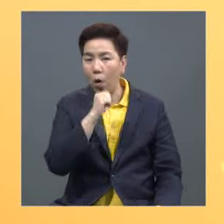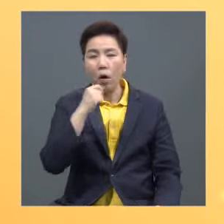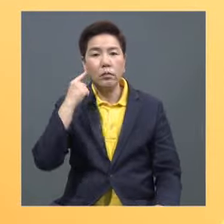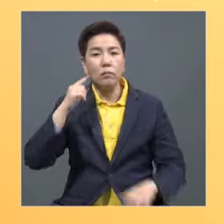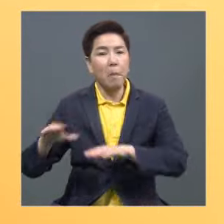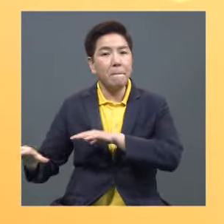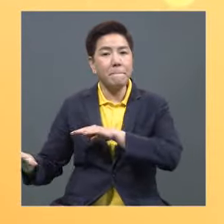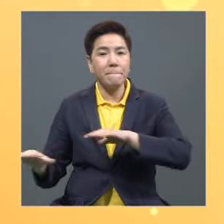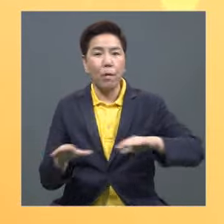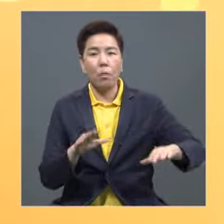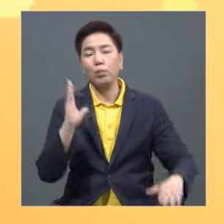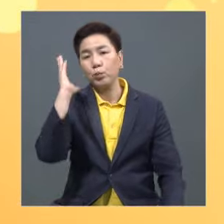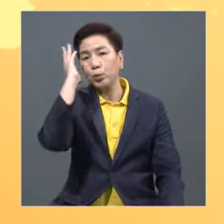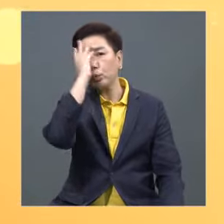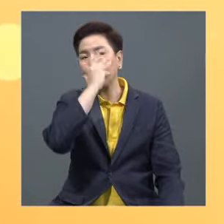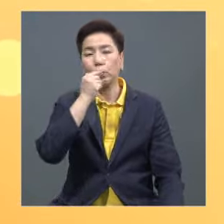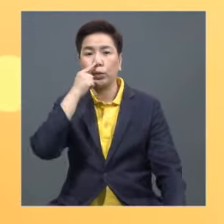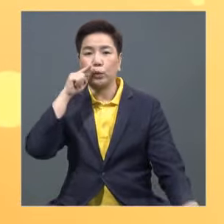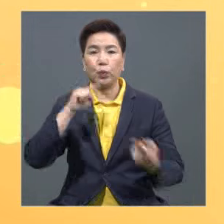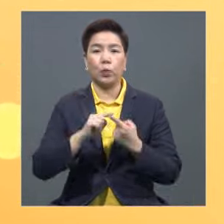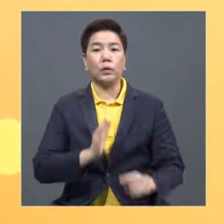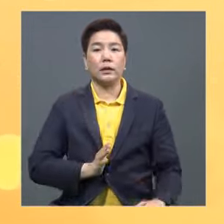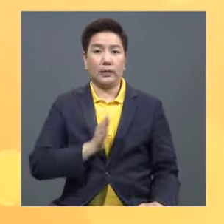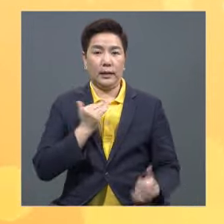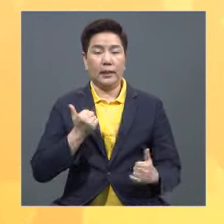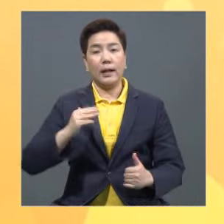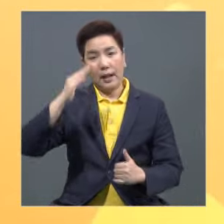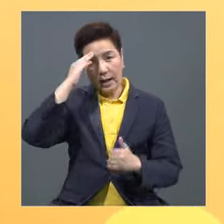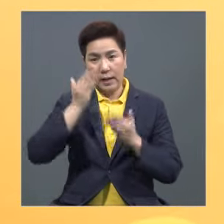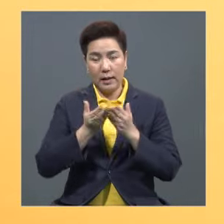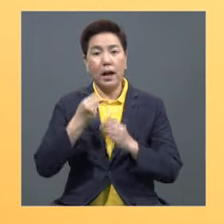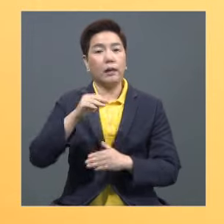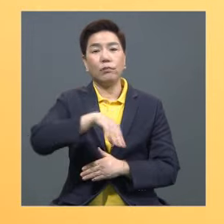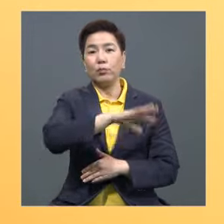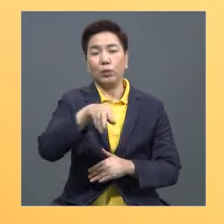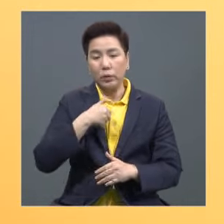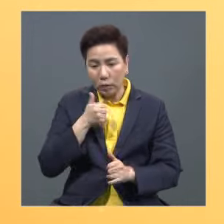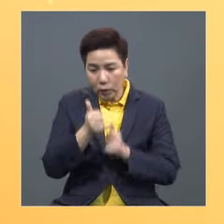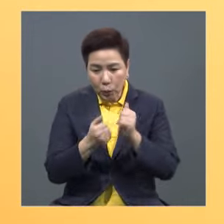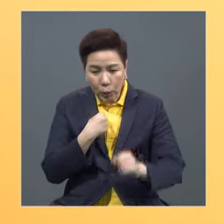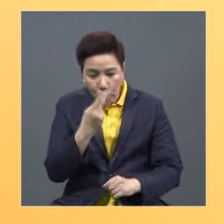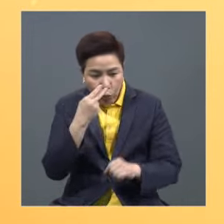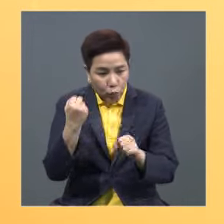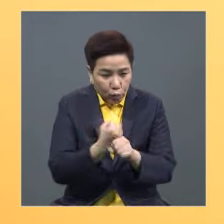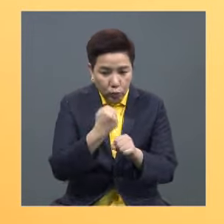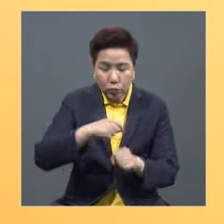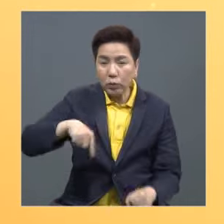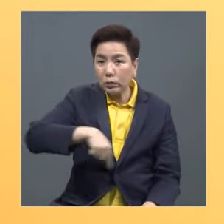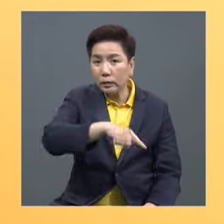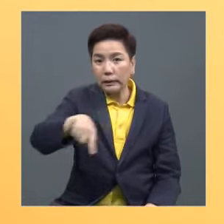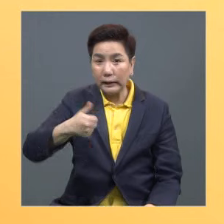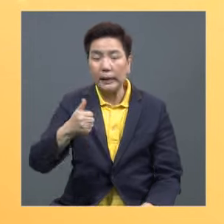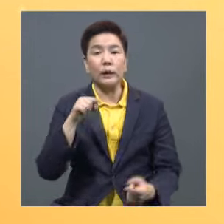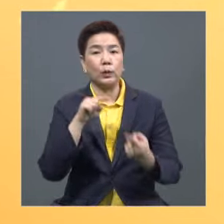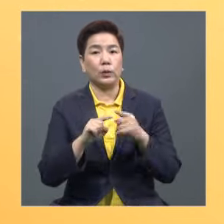ความพร้อมเพรียงสวยงามสมพระเกียรติซึ่งกองทัพเรือได้เปิดให้ประชาชนทั่วไปสามารถเข้าชมการฝึกซ้อมได้ตั้งแต่วันจันทร์